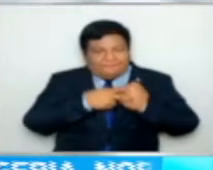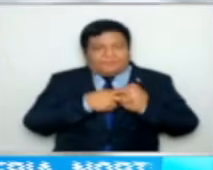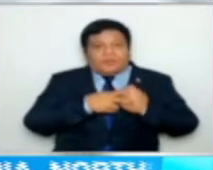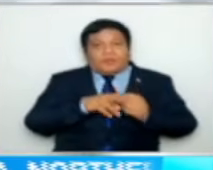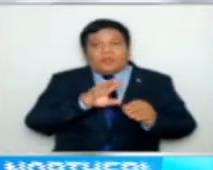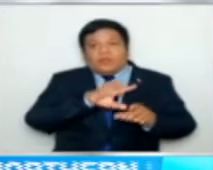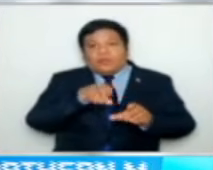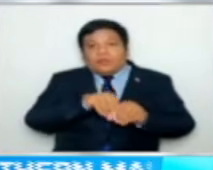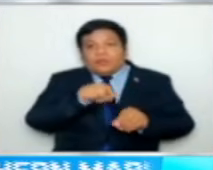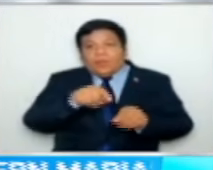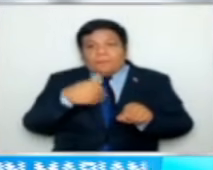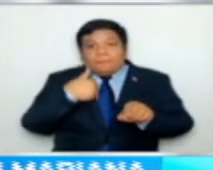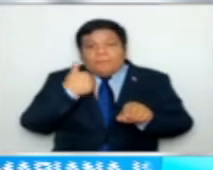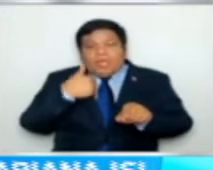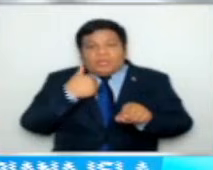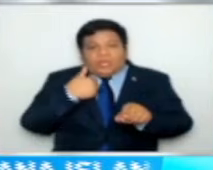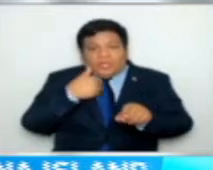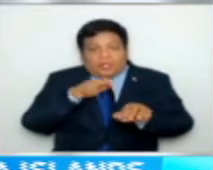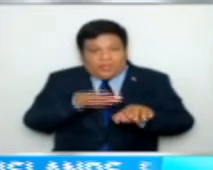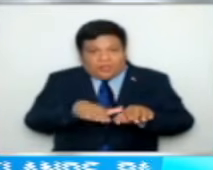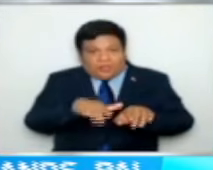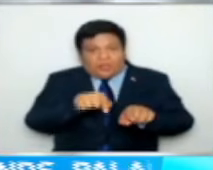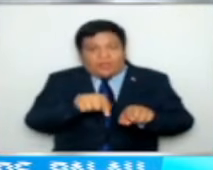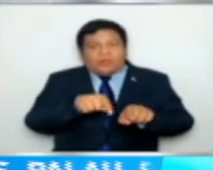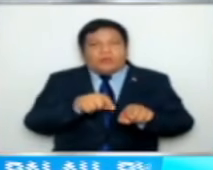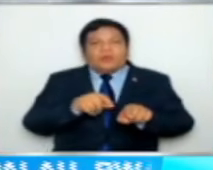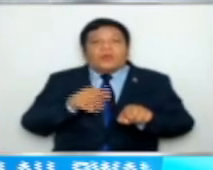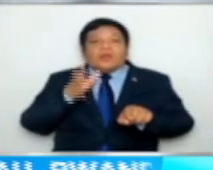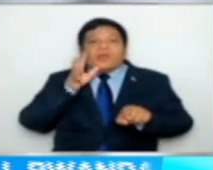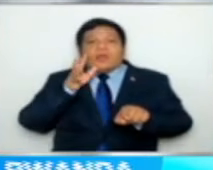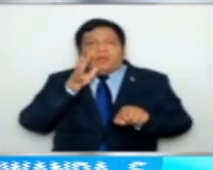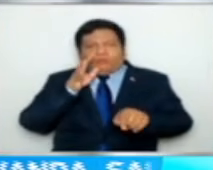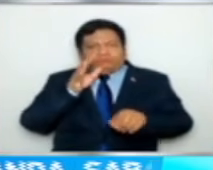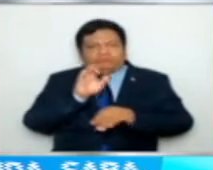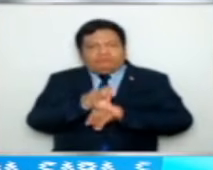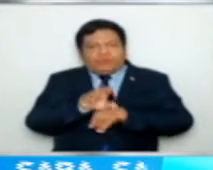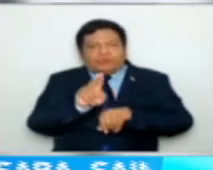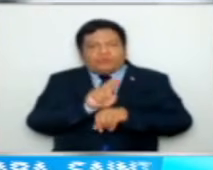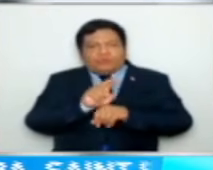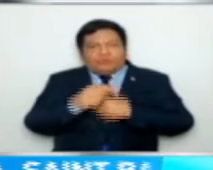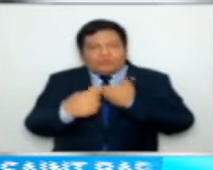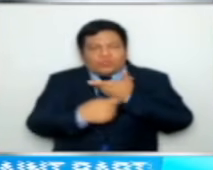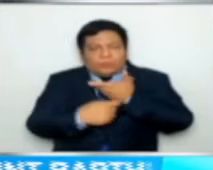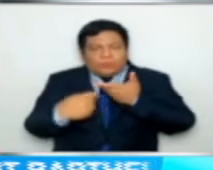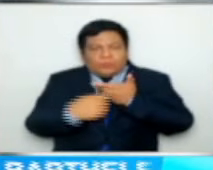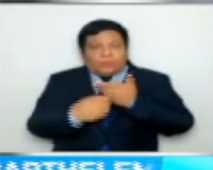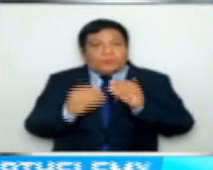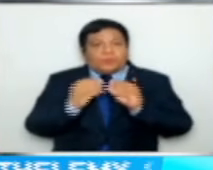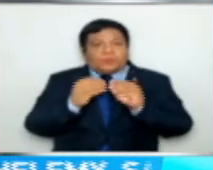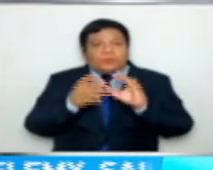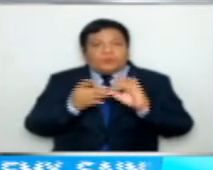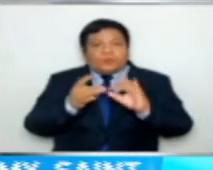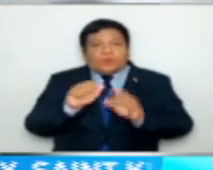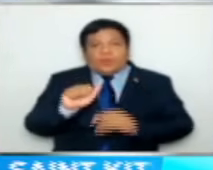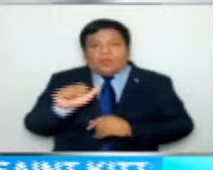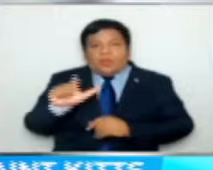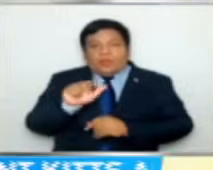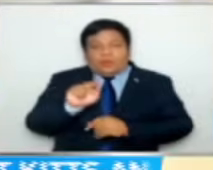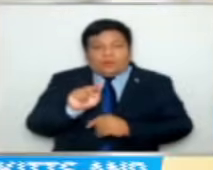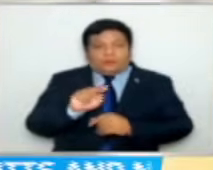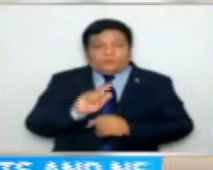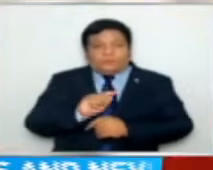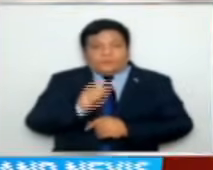pinapagamit umano ng shabu ng kanyang sariling ina. Balitang hatid ni Alan Domingo ng GMA Regional TV, Balitang Bisda.